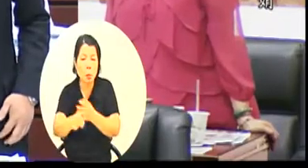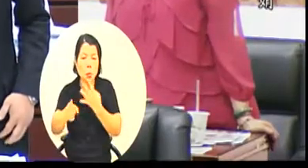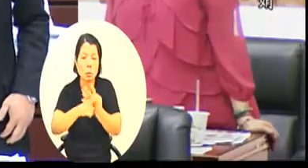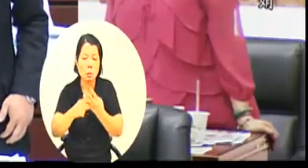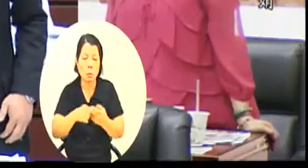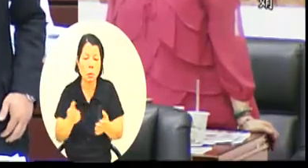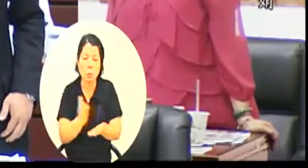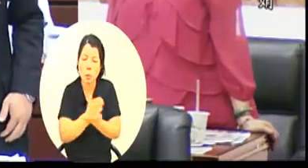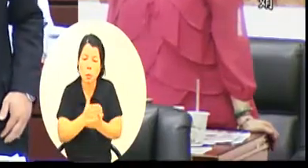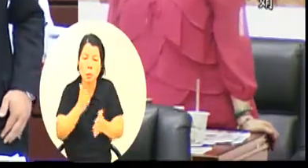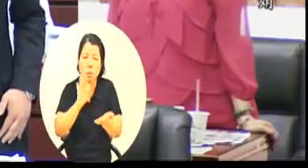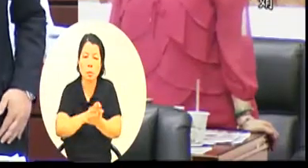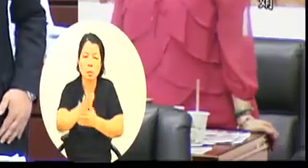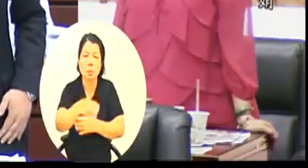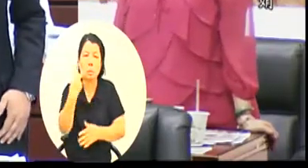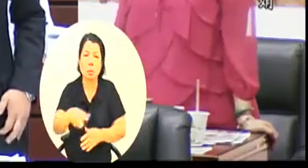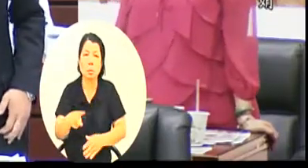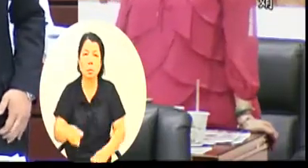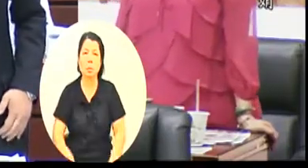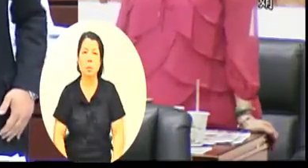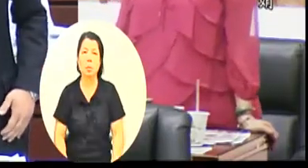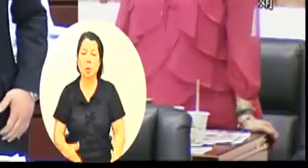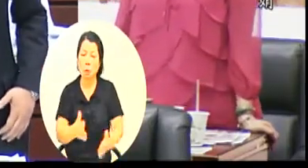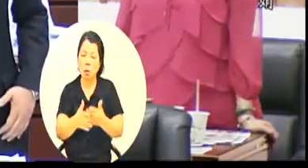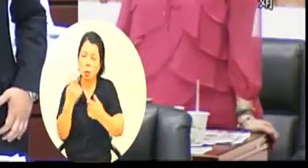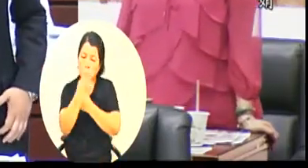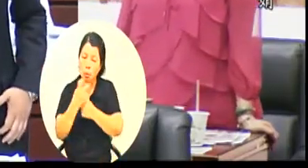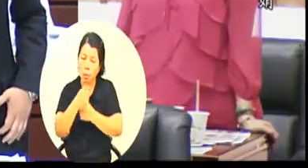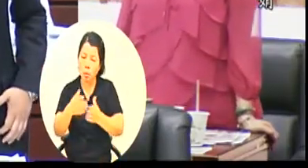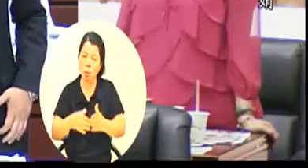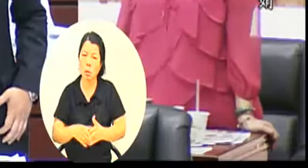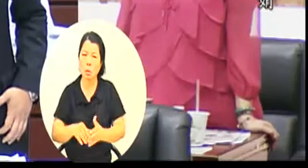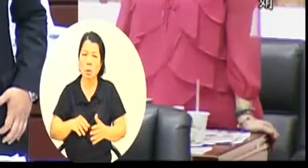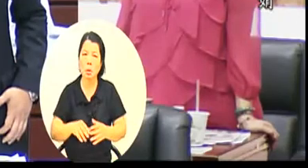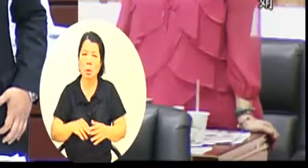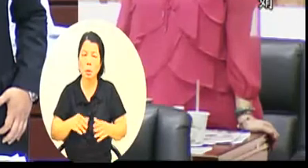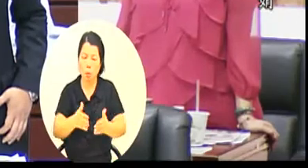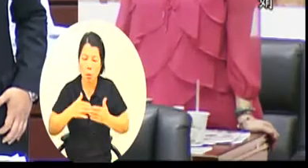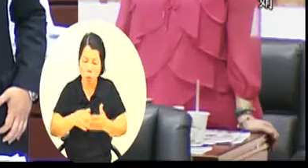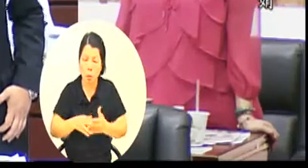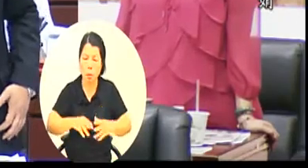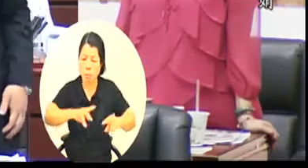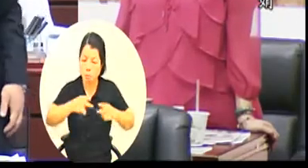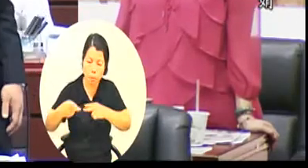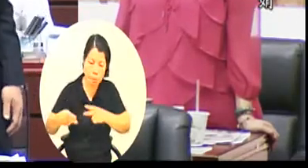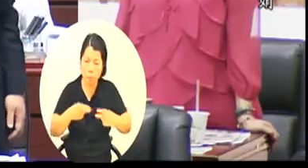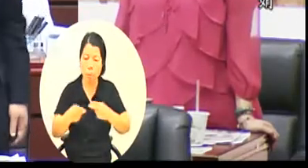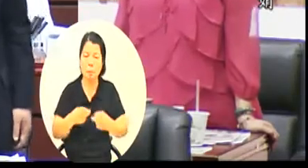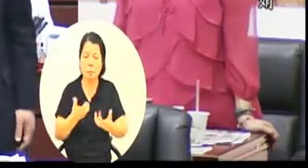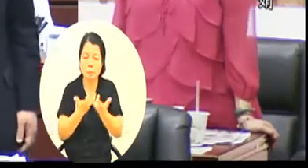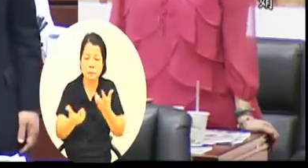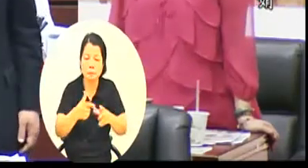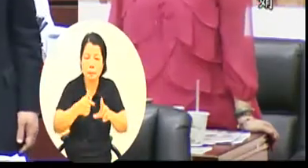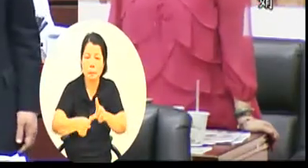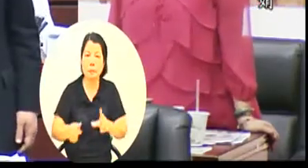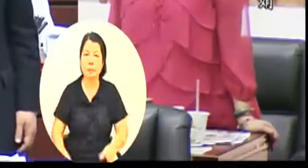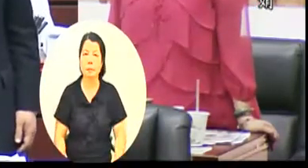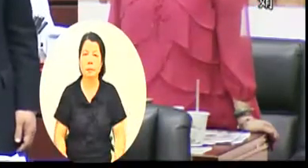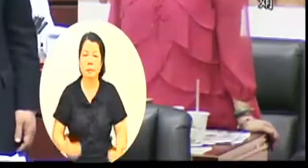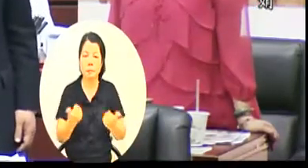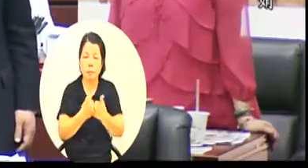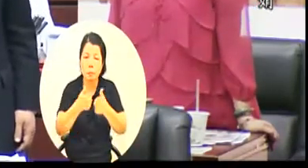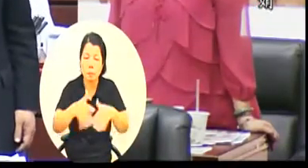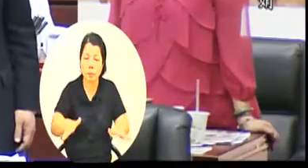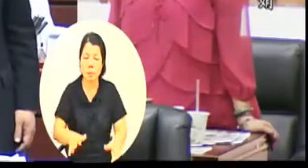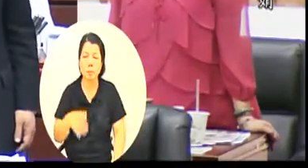时候，那我们再看。该如何检讨来调整成适当的分区？ 所以会后我们再来办一